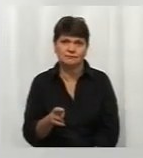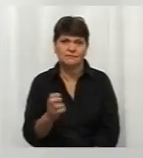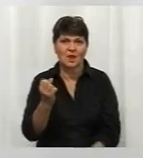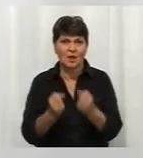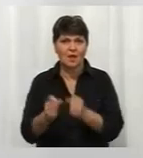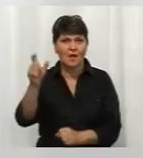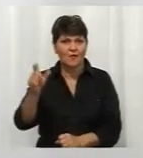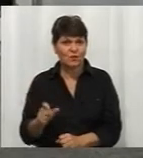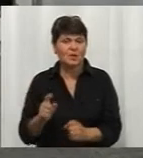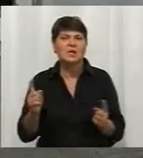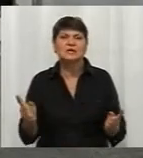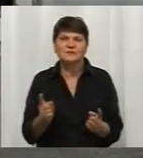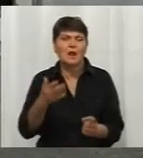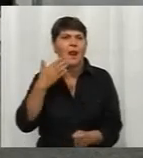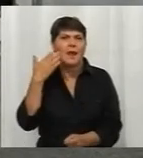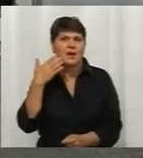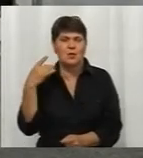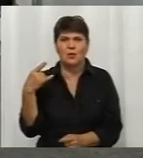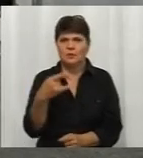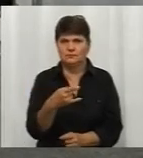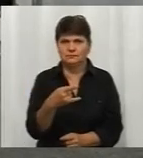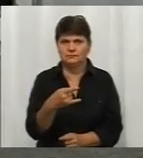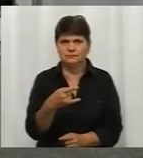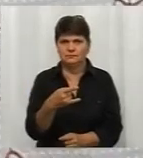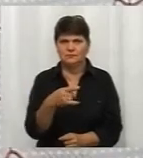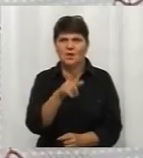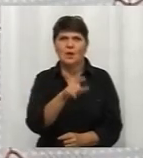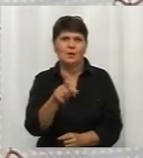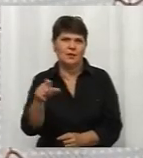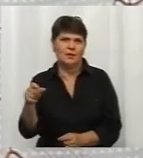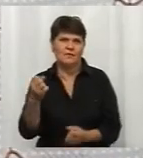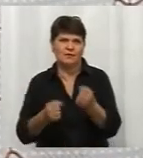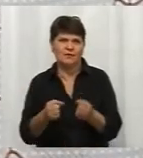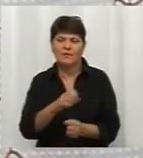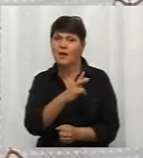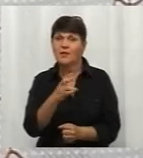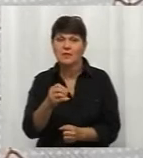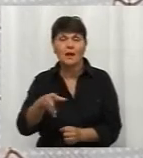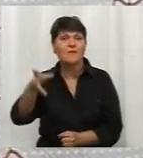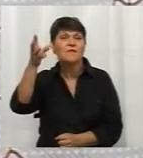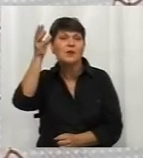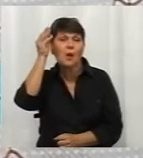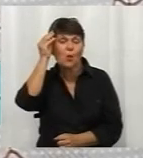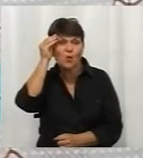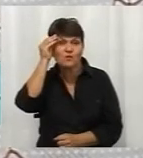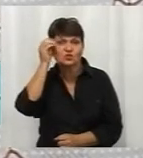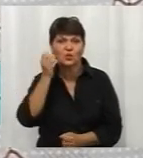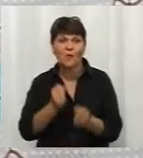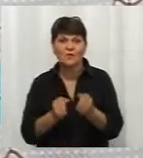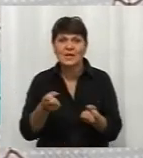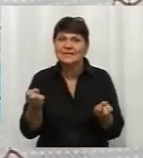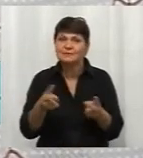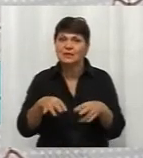Водії, звичайні водії легкових транспортних засобів, ну, пересічні водії, не враховуючи водіїв